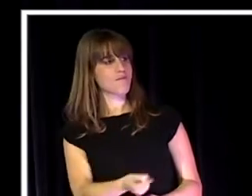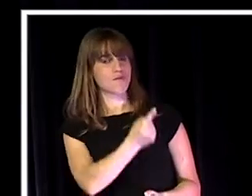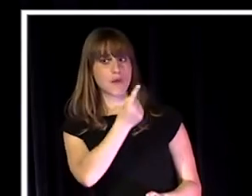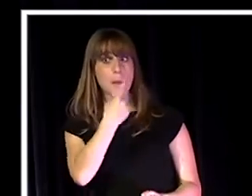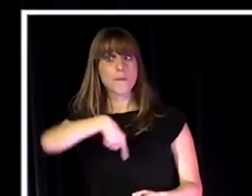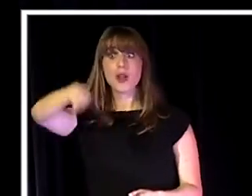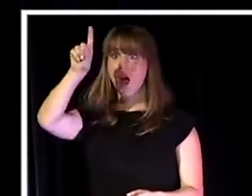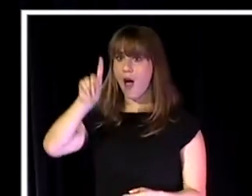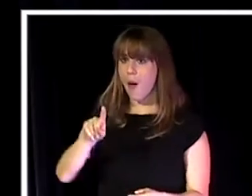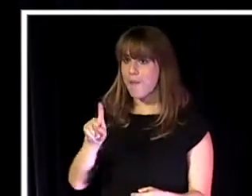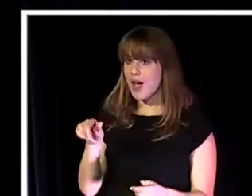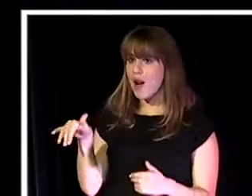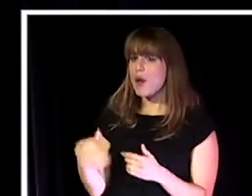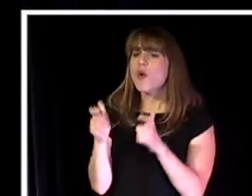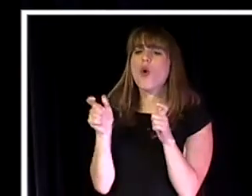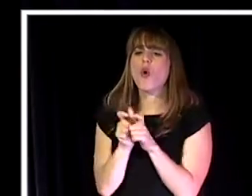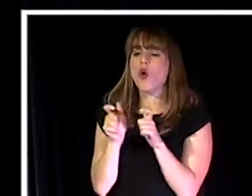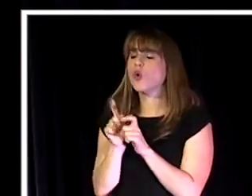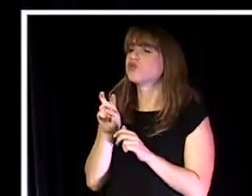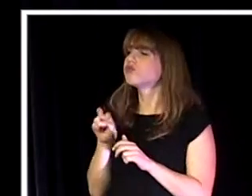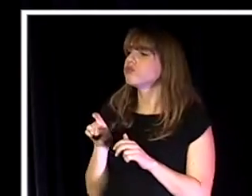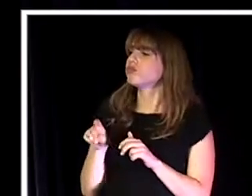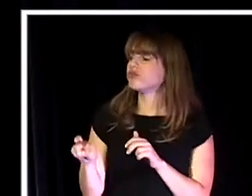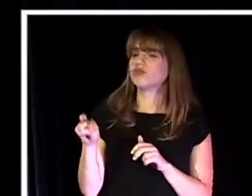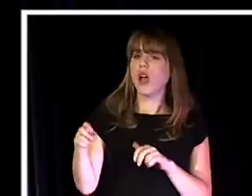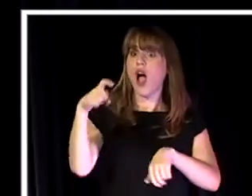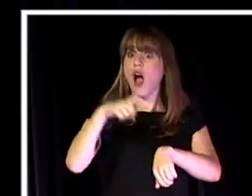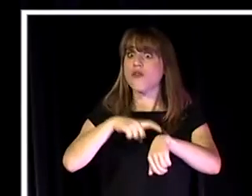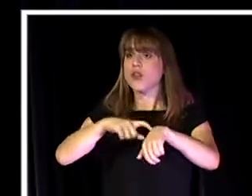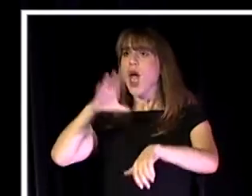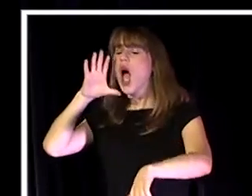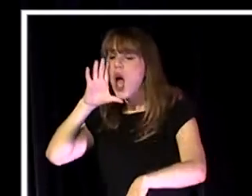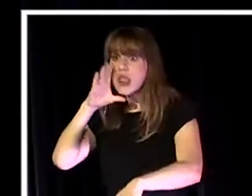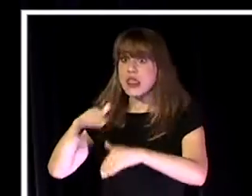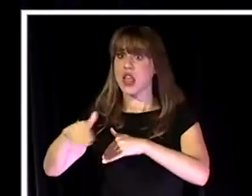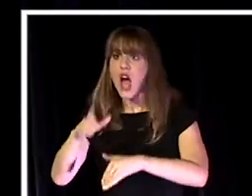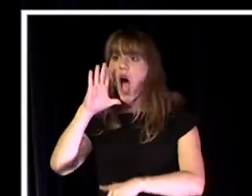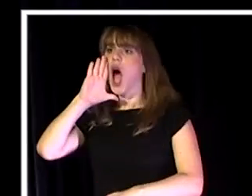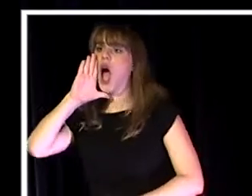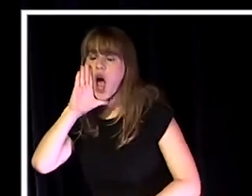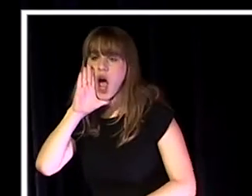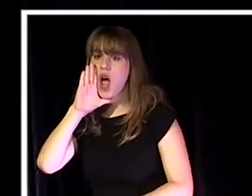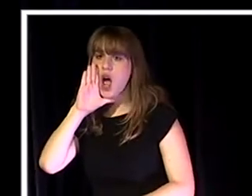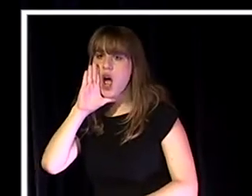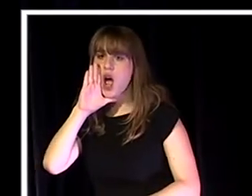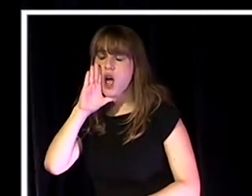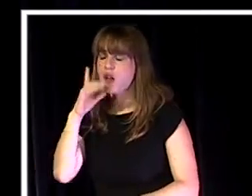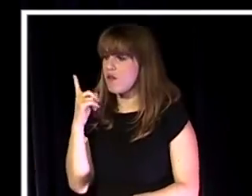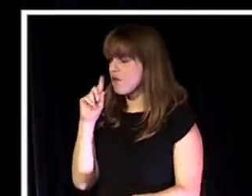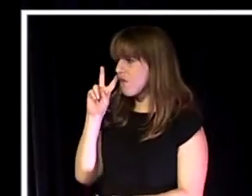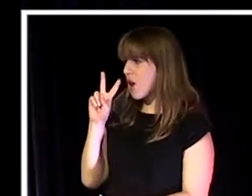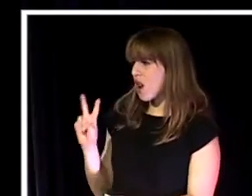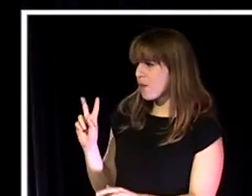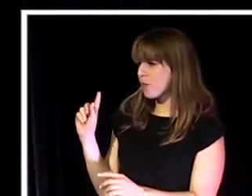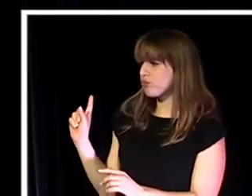Μια μέρα περνούσε από ένα χωριό και την ώρα που ήταν έτοιμος να διαλαλήσει τα εμπορεύματά του όλα, περνούσε από